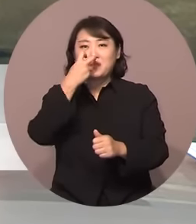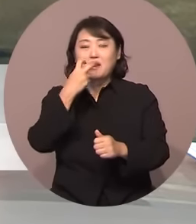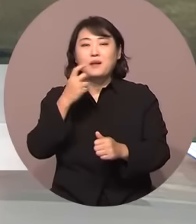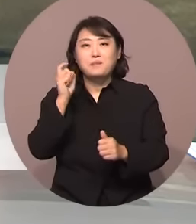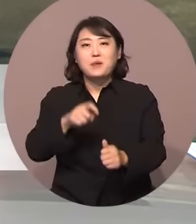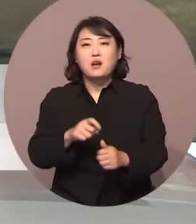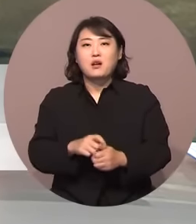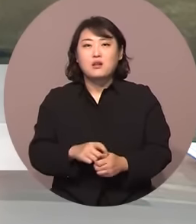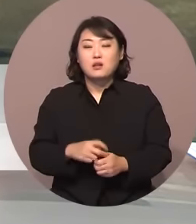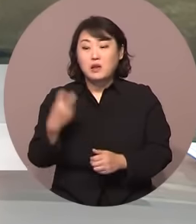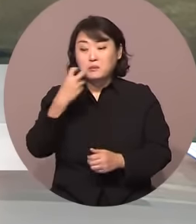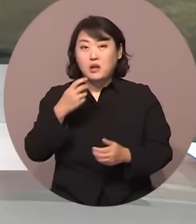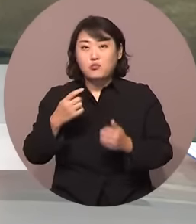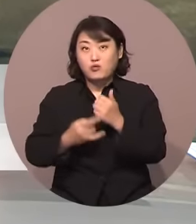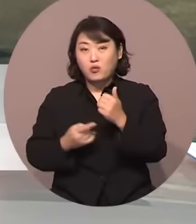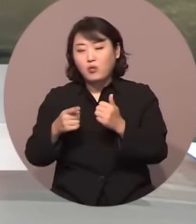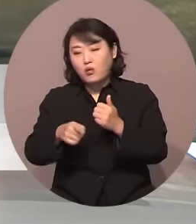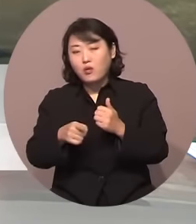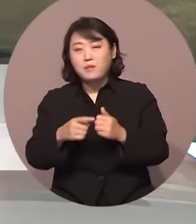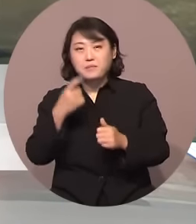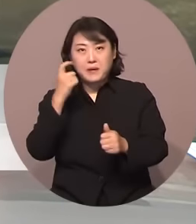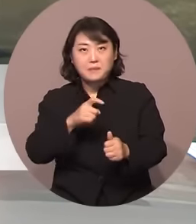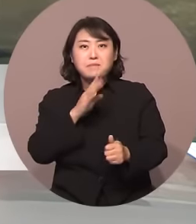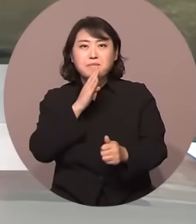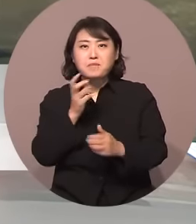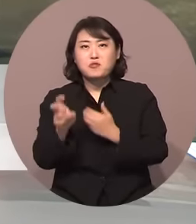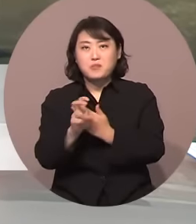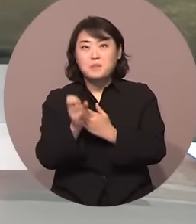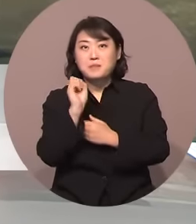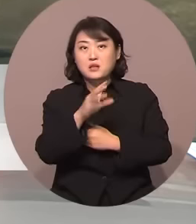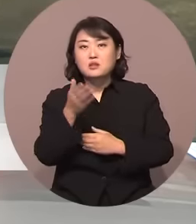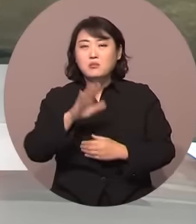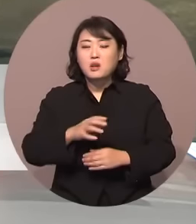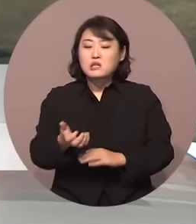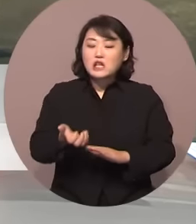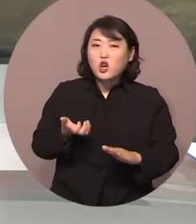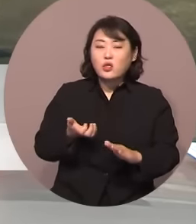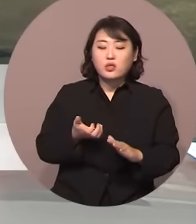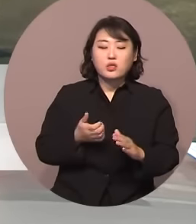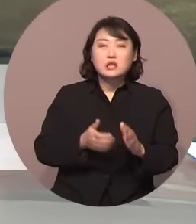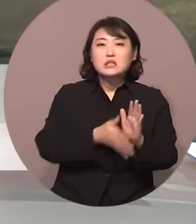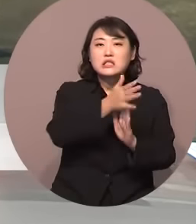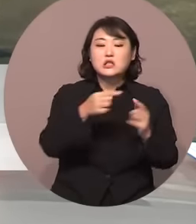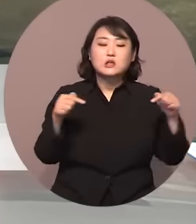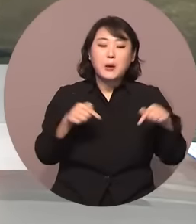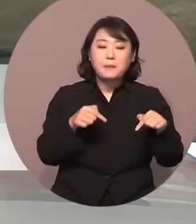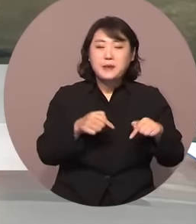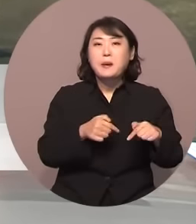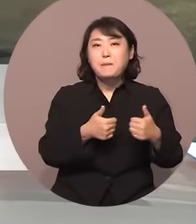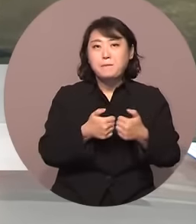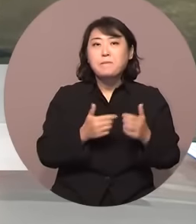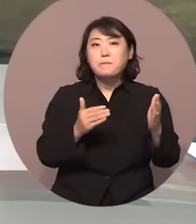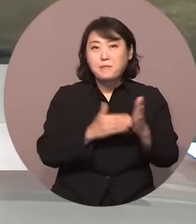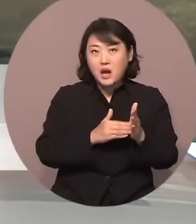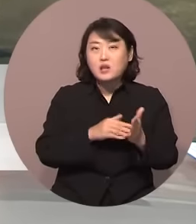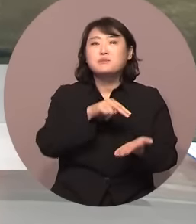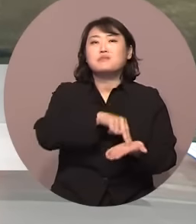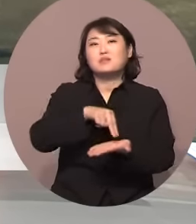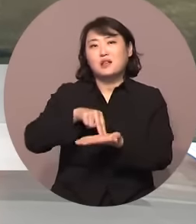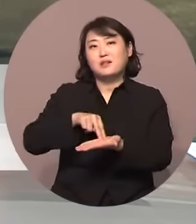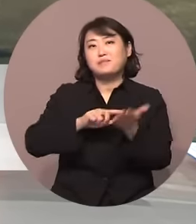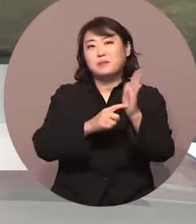규정 위반이라고 밝혔지만 해당 기관장은 사전에 시화 협의가 이루어졌다는 입장입니다 고병관 기자